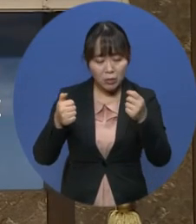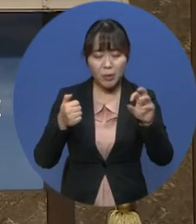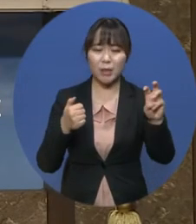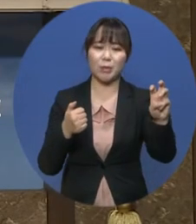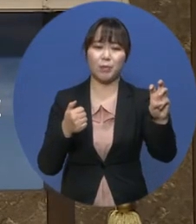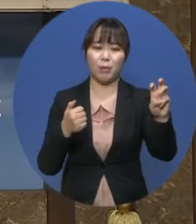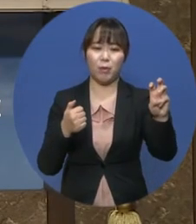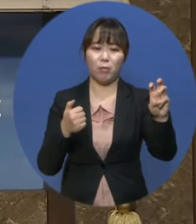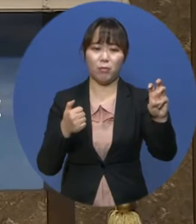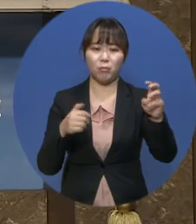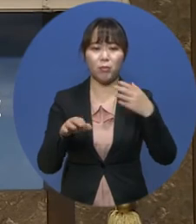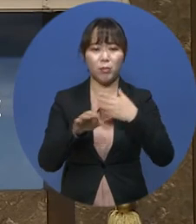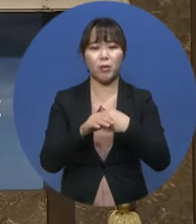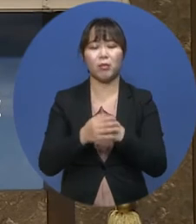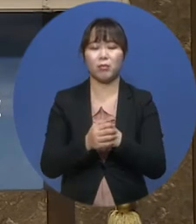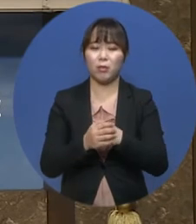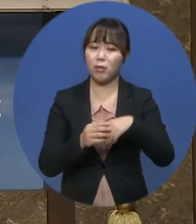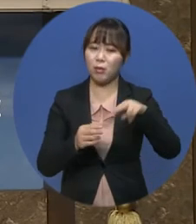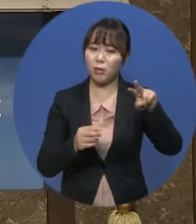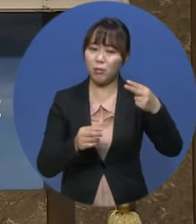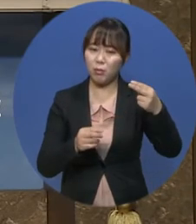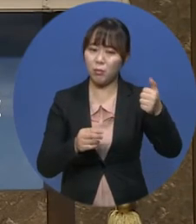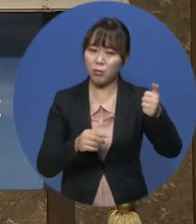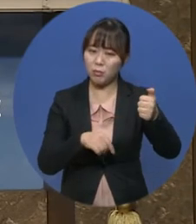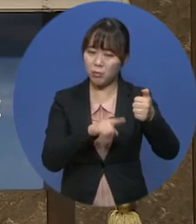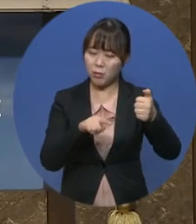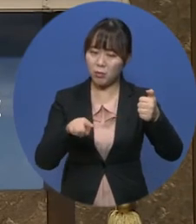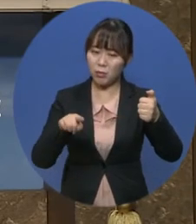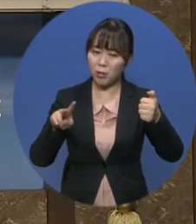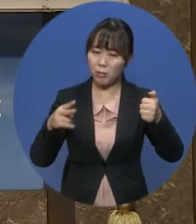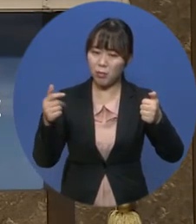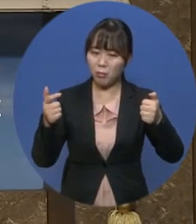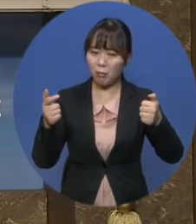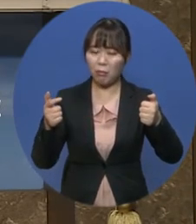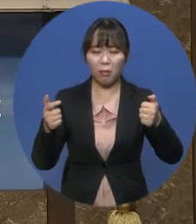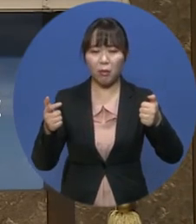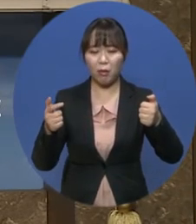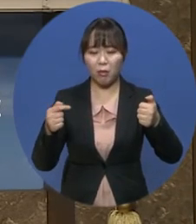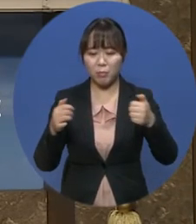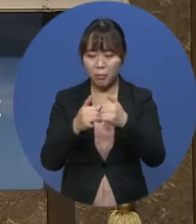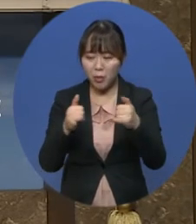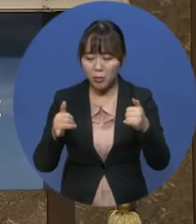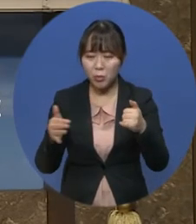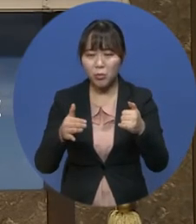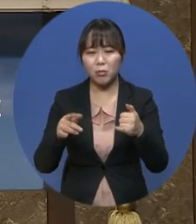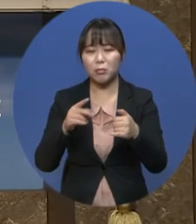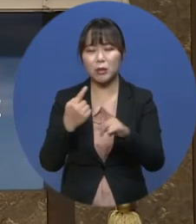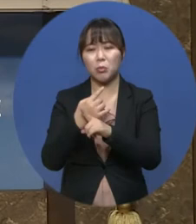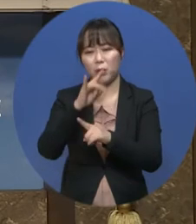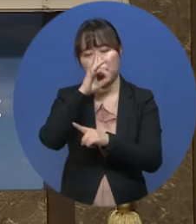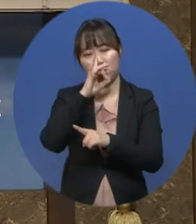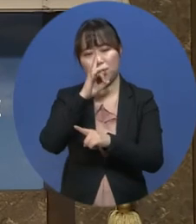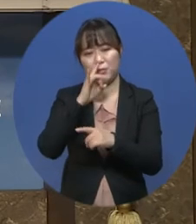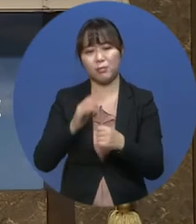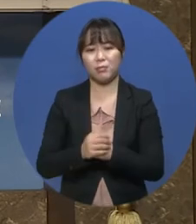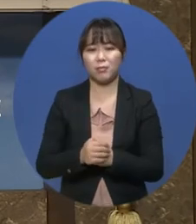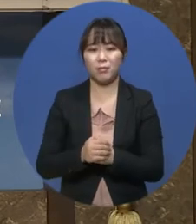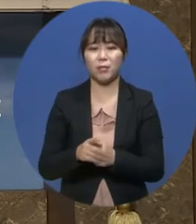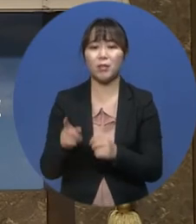30분 그러면은 200 오륙 십 분은 못 되게 되는 거예요 그런데 그분들이